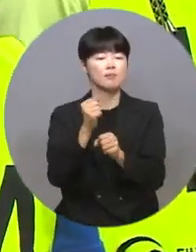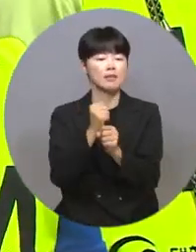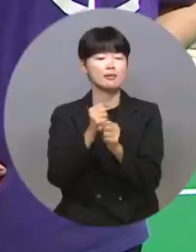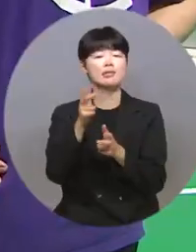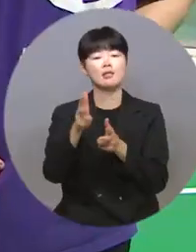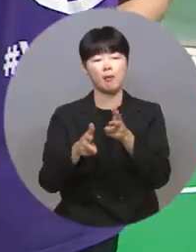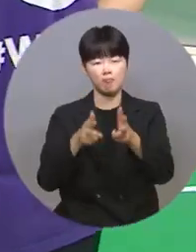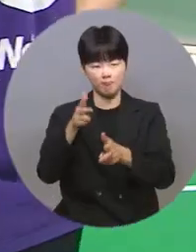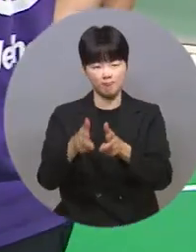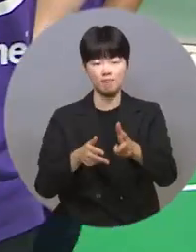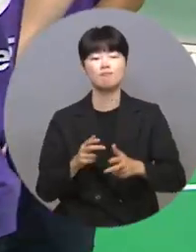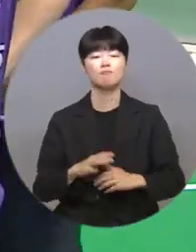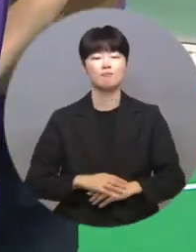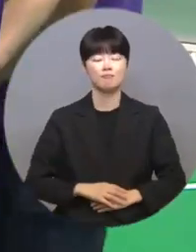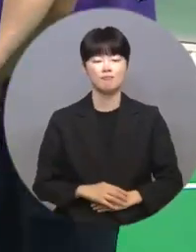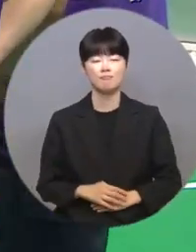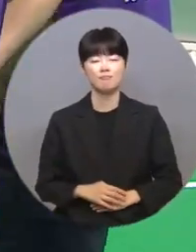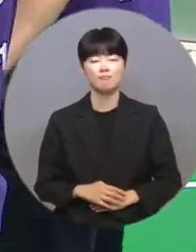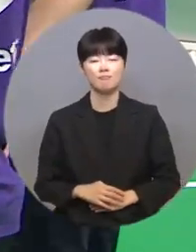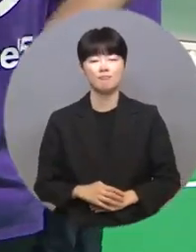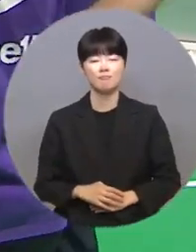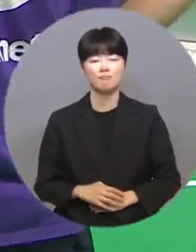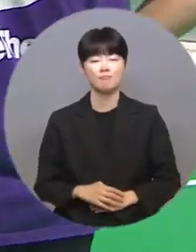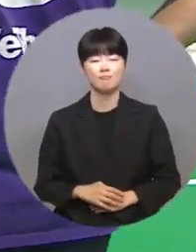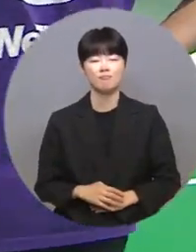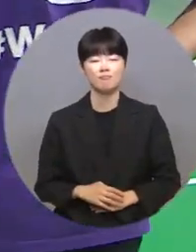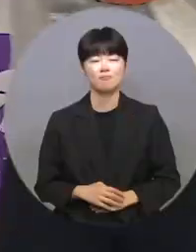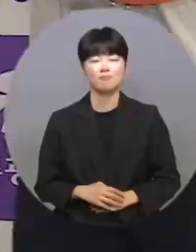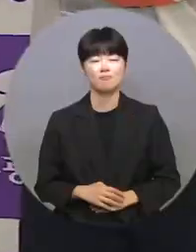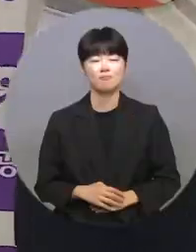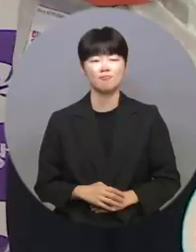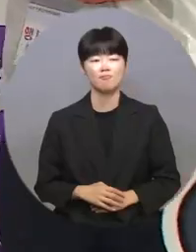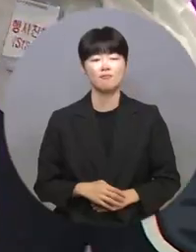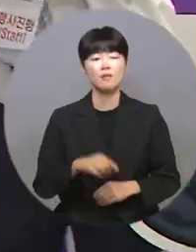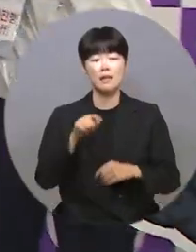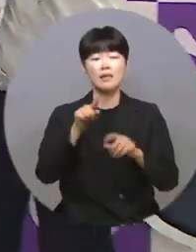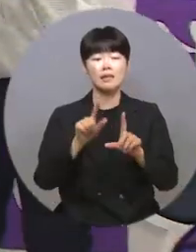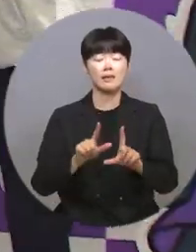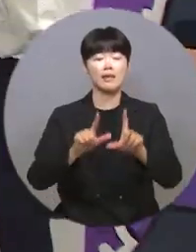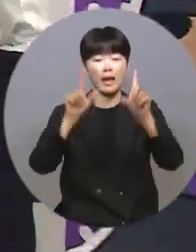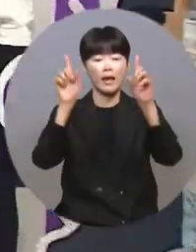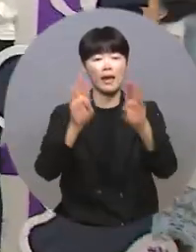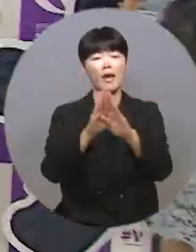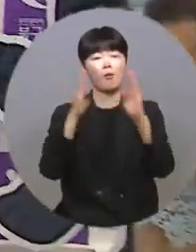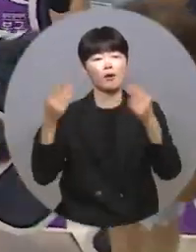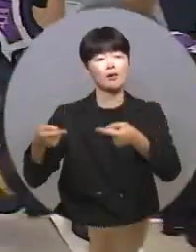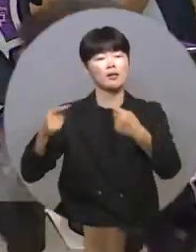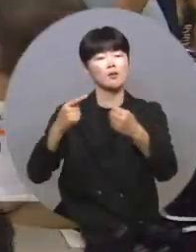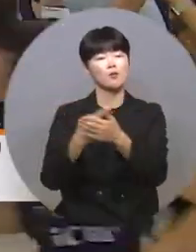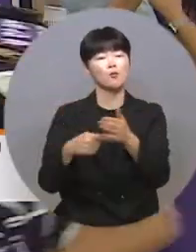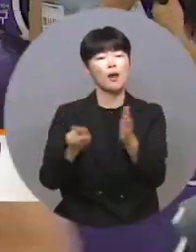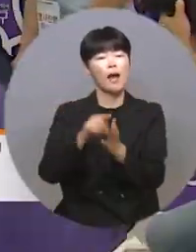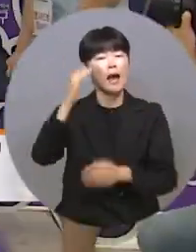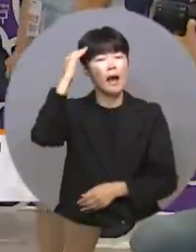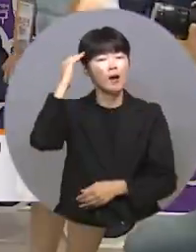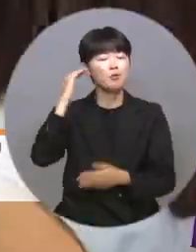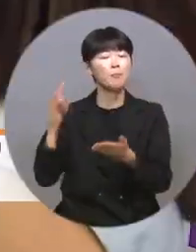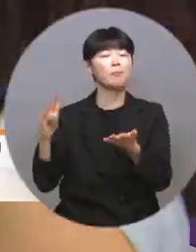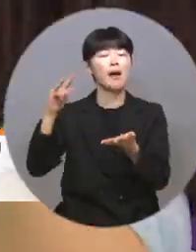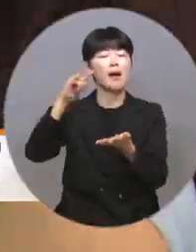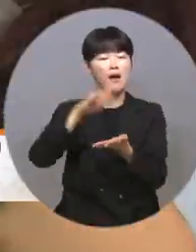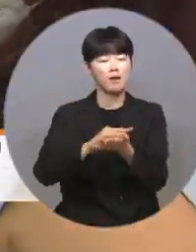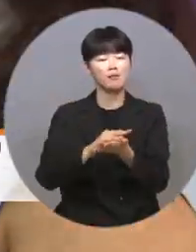장애인 체육 인프라 구축 사업으로 평가받고 있습니다. 이날 개관식 참석을 위해 방안을 결정한